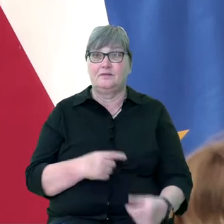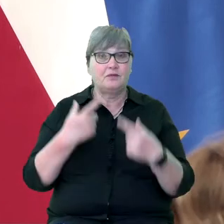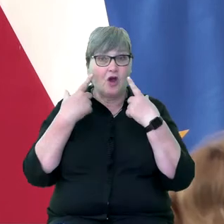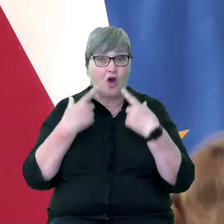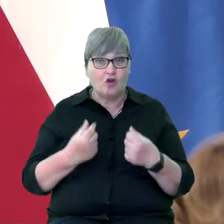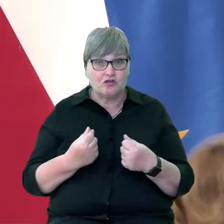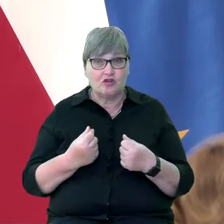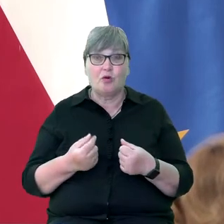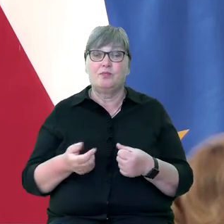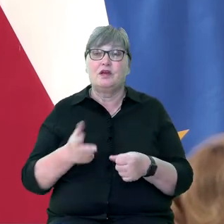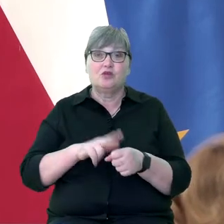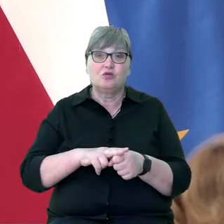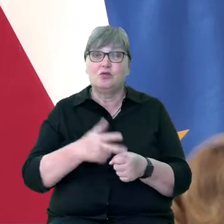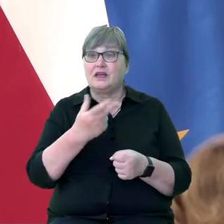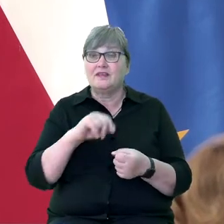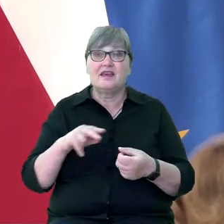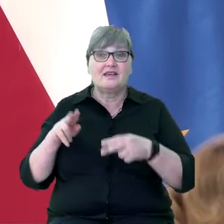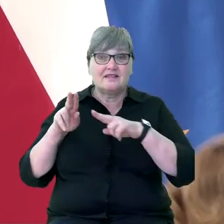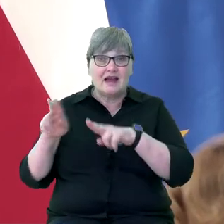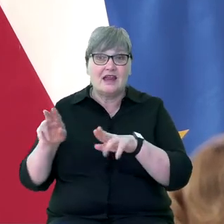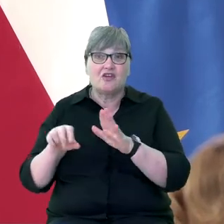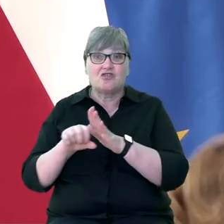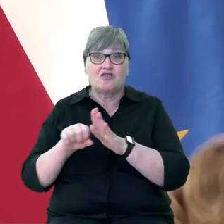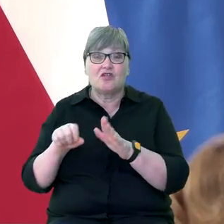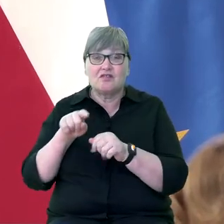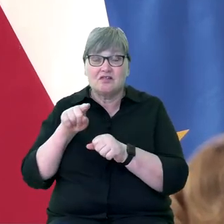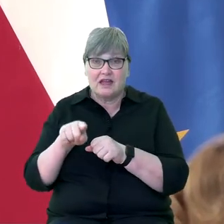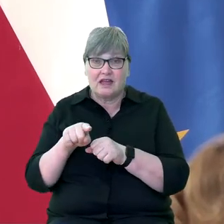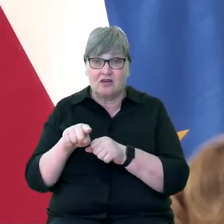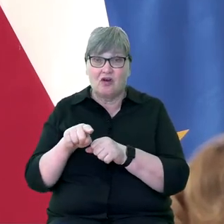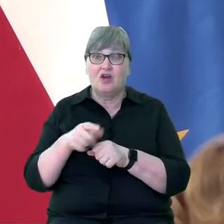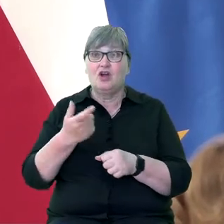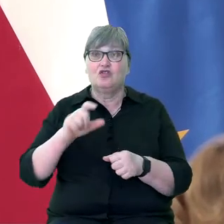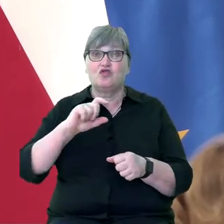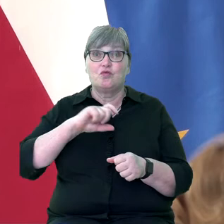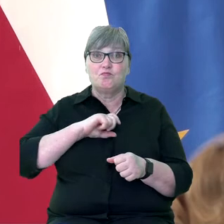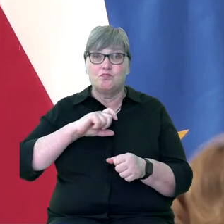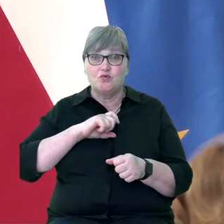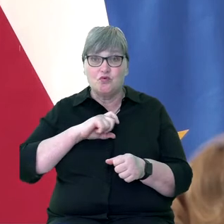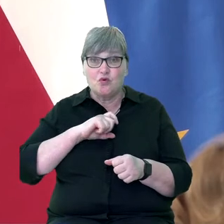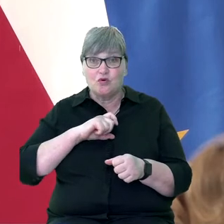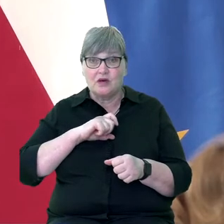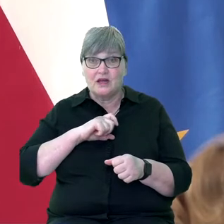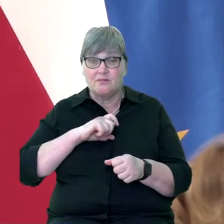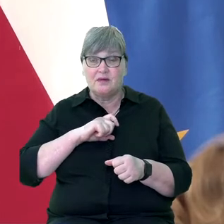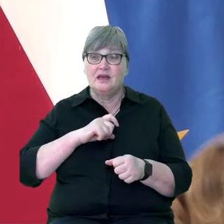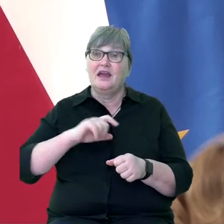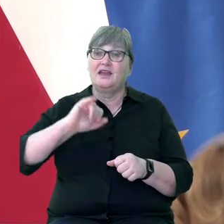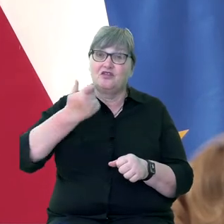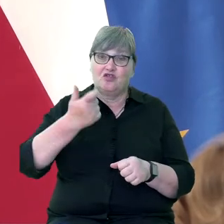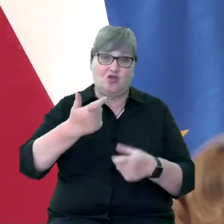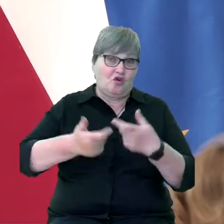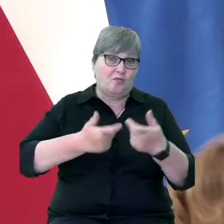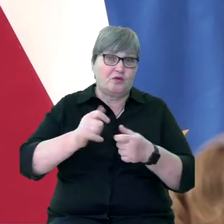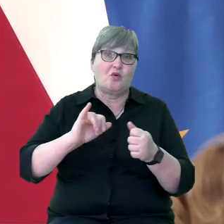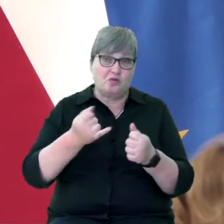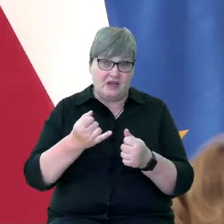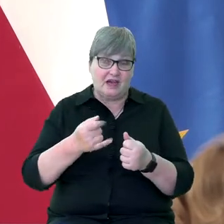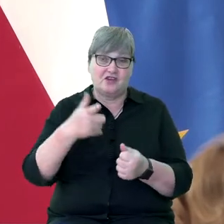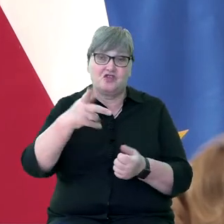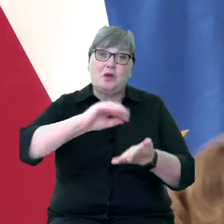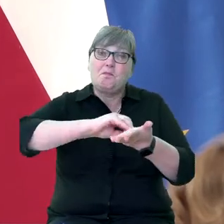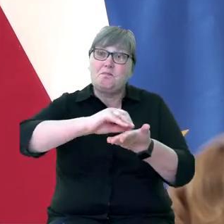od tego, czy piórem maczając je w atramencie, czy wykorzystując